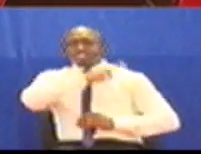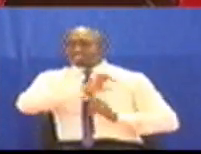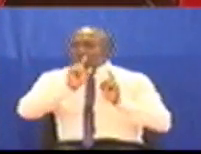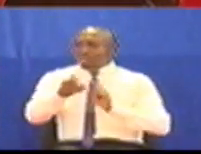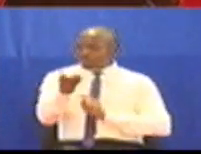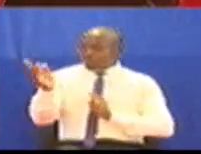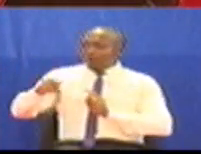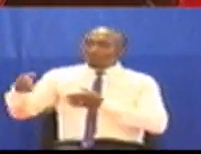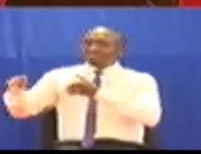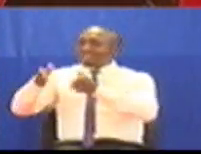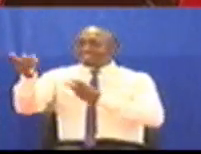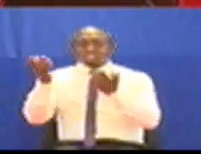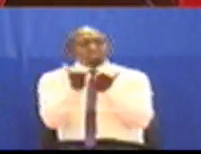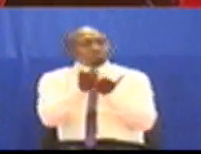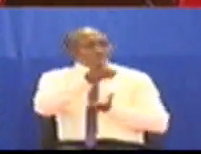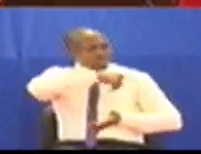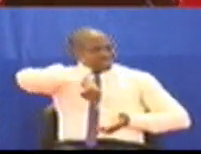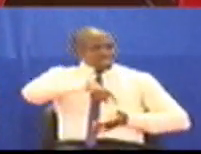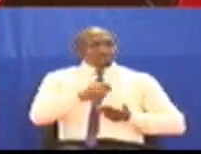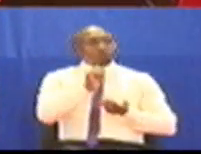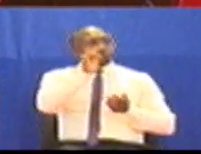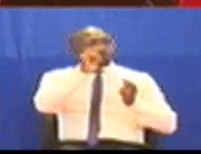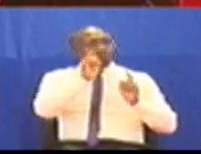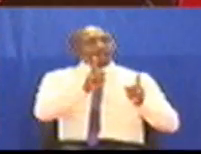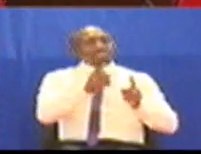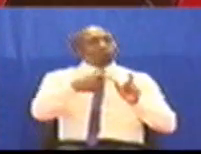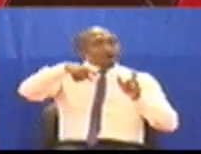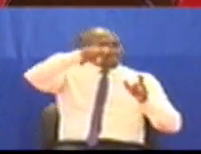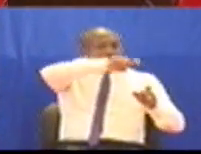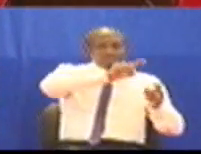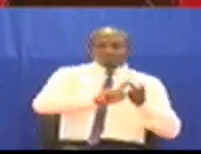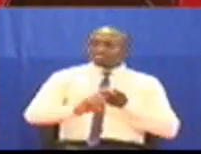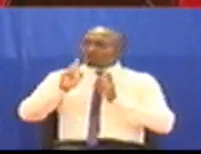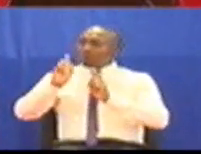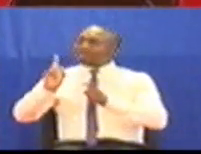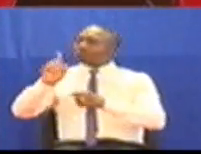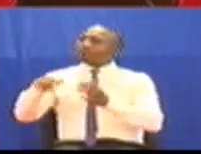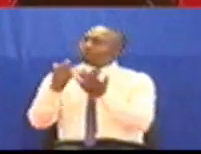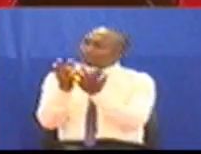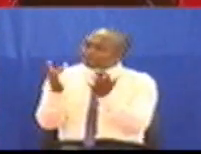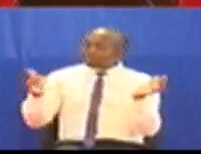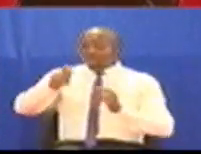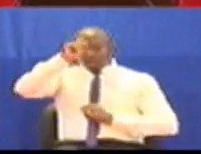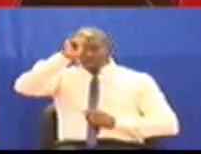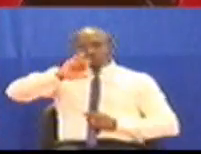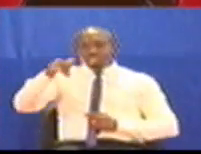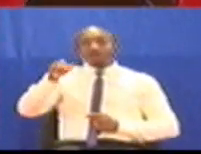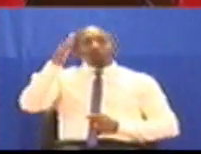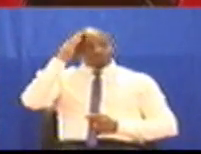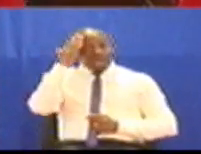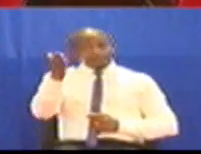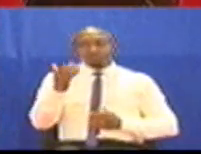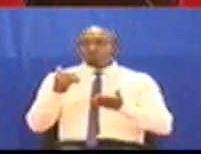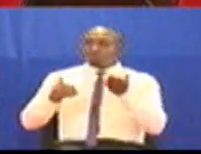ambao wako mitaani. Shule zetu ziondokane na upungufu wa walimu. Walimu wako wengi sana, mheshimiwa Jafu unawajua huko mitaani. Ukitembelea